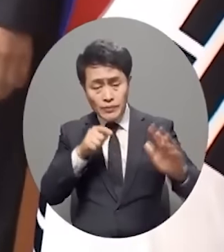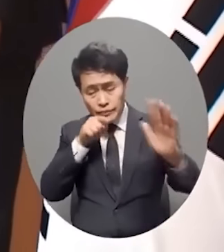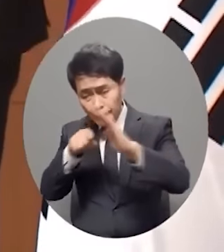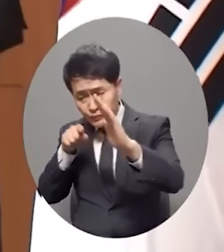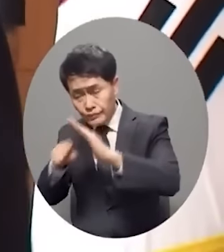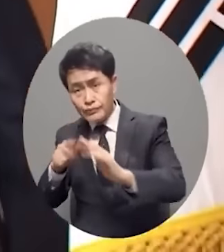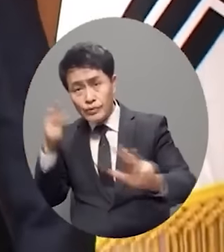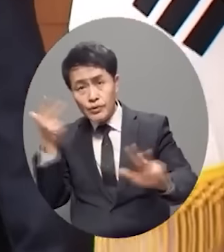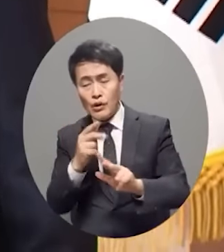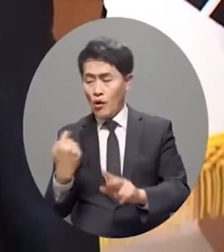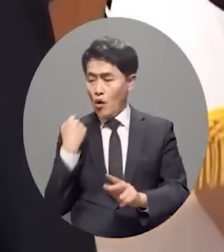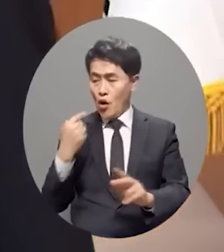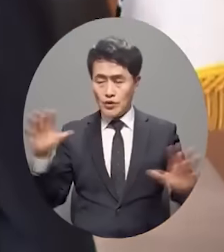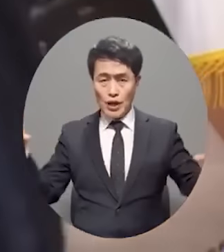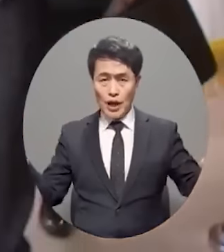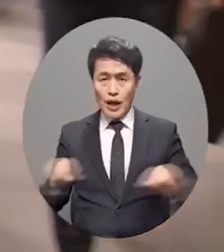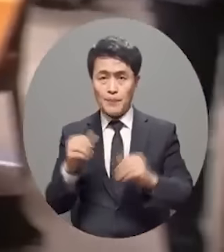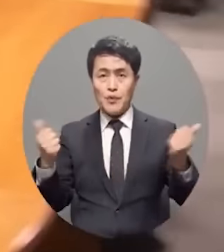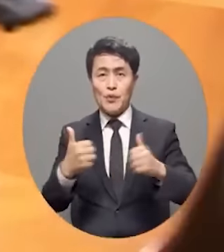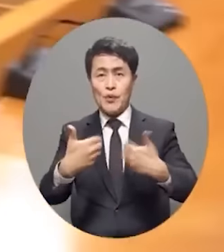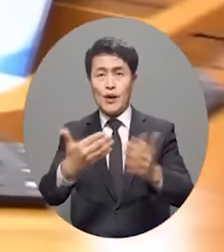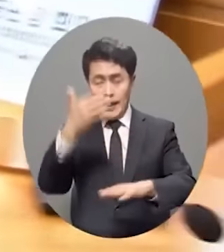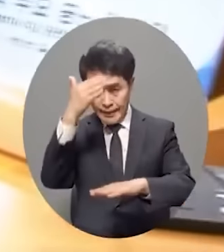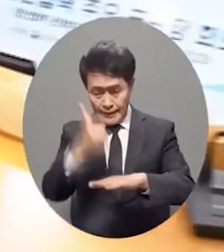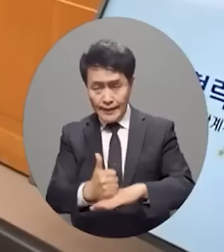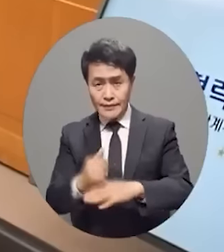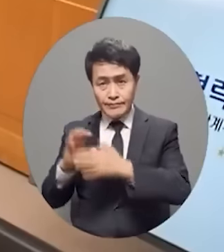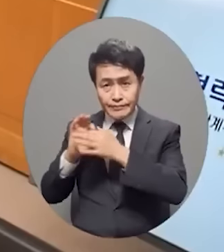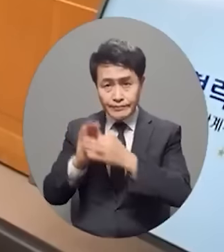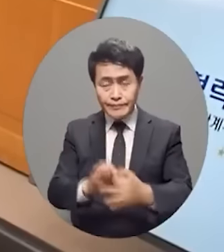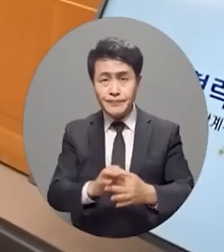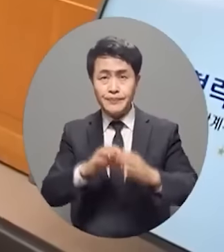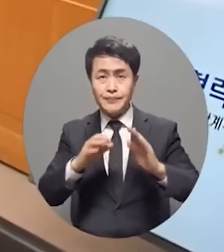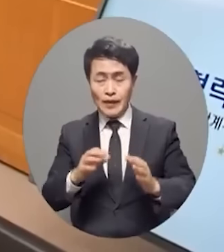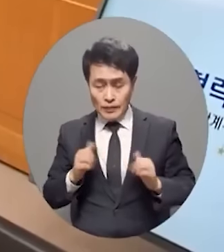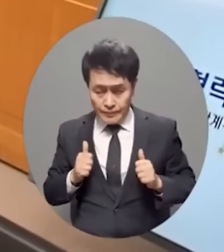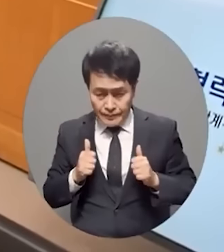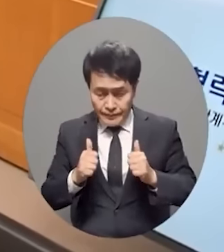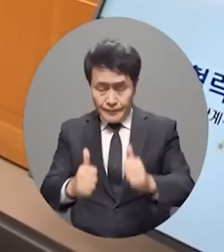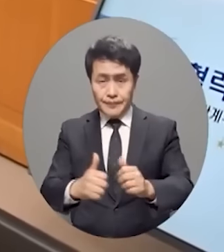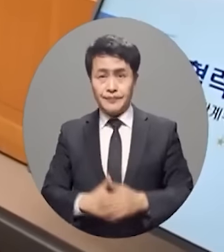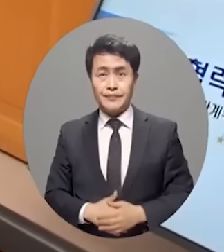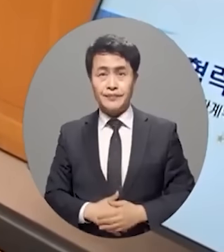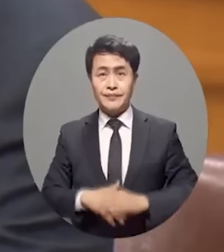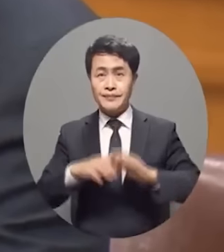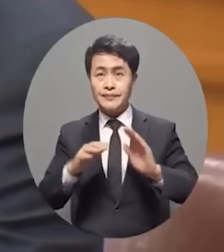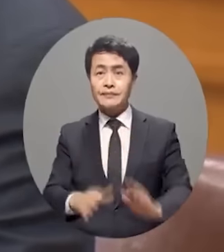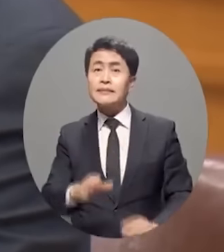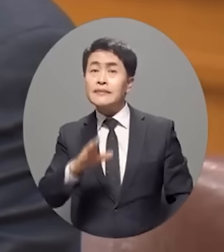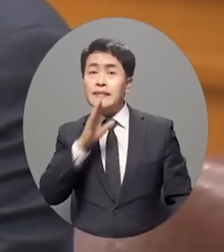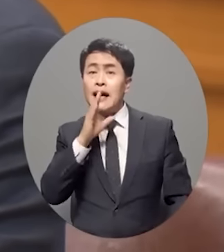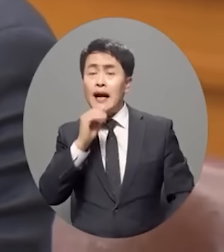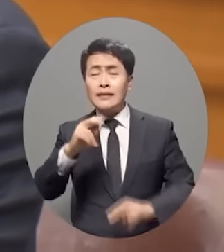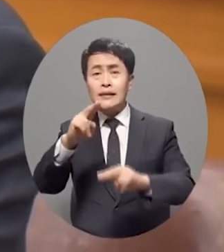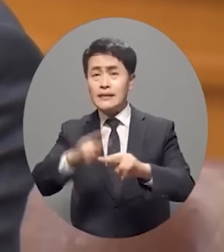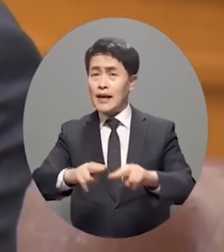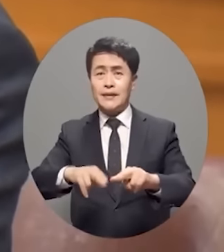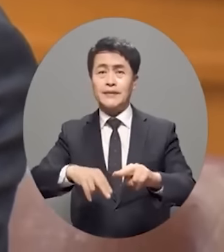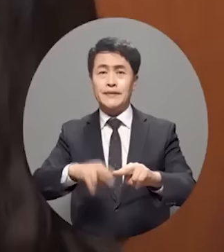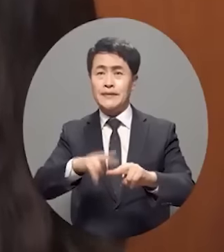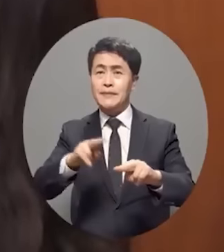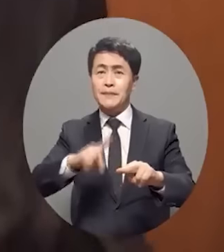만에 열린 어제 합동 회의도 끝까지 자리를 지키며 공무에 매진했습니다 당연히 사위 표명은